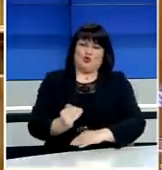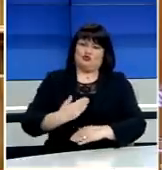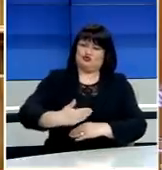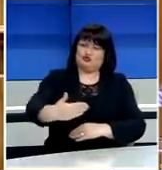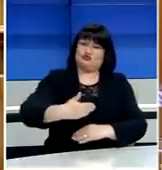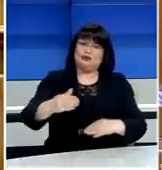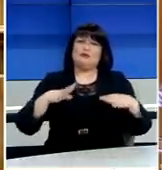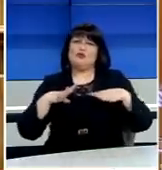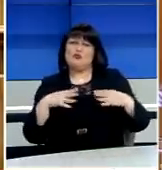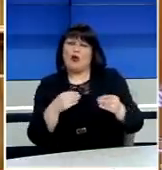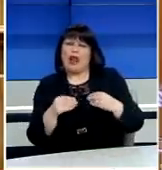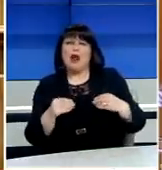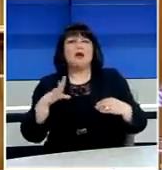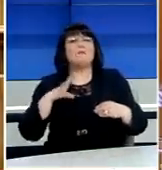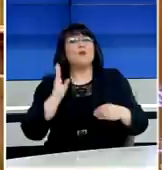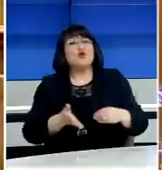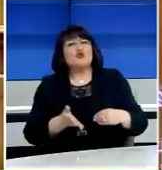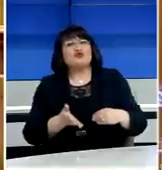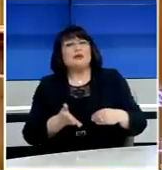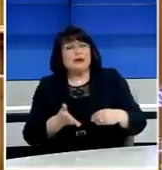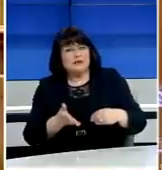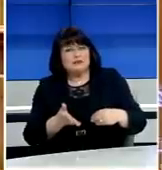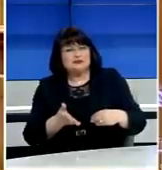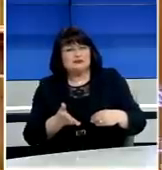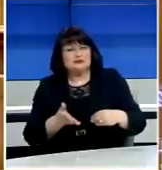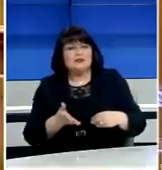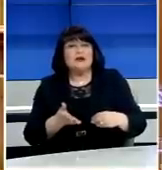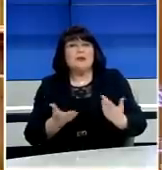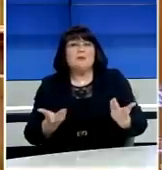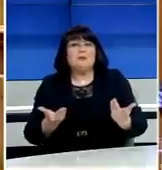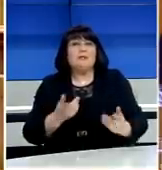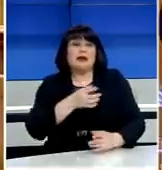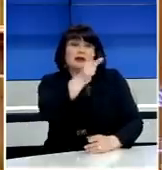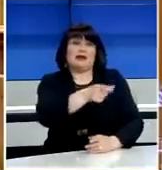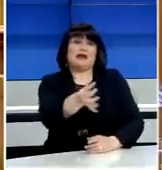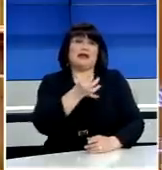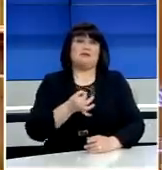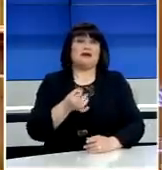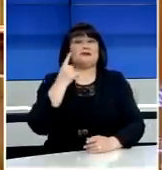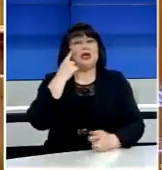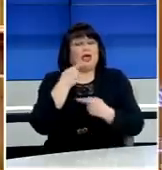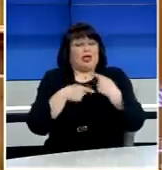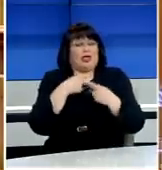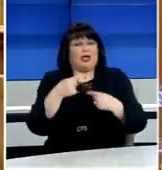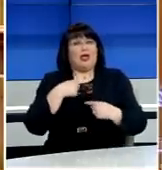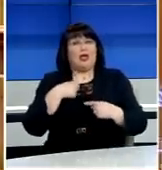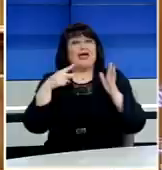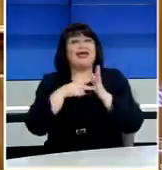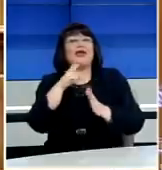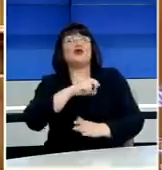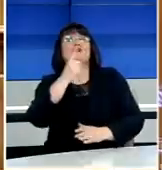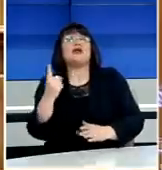περιθώριο δημοσιονομικού χώρου 1%. Και γιατί το κάνατε αυτό, για να το πάτε ότι τάχα μου εσείς θα το καταφέρνατε το